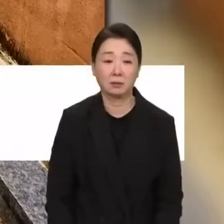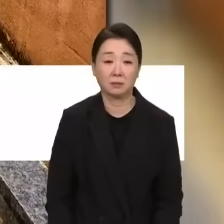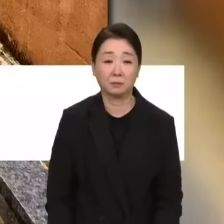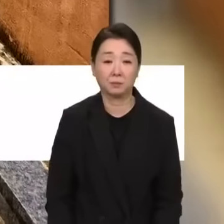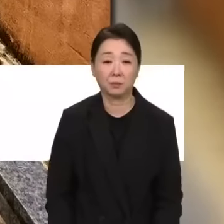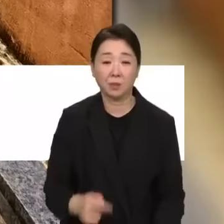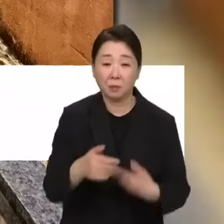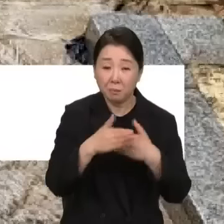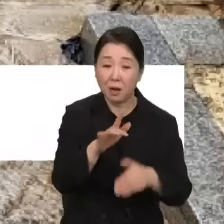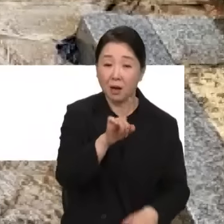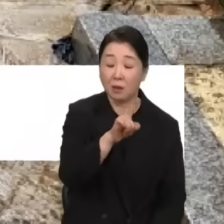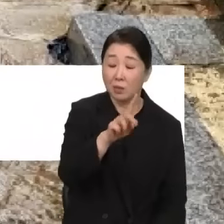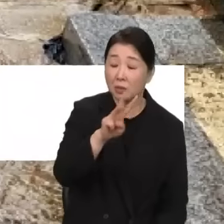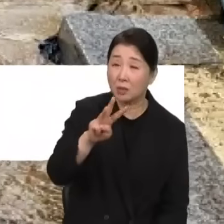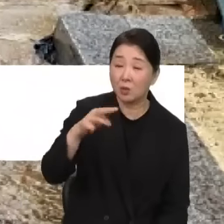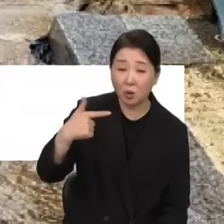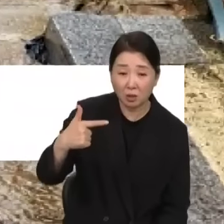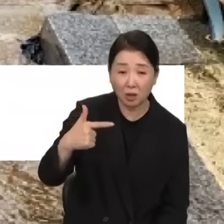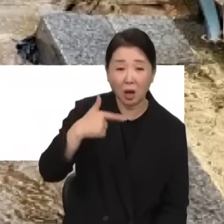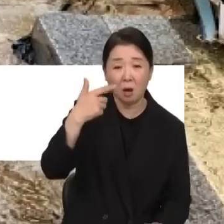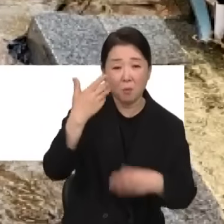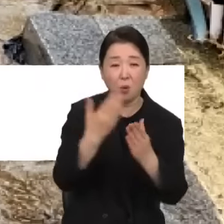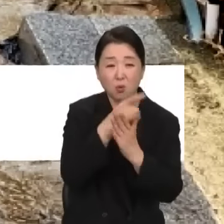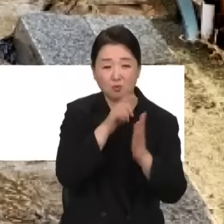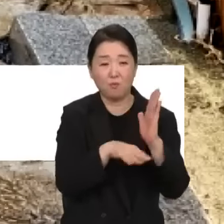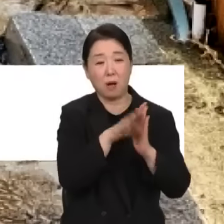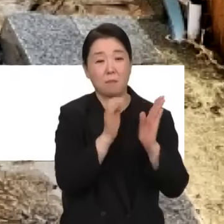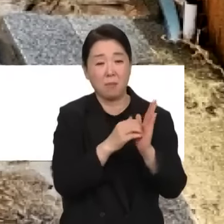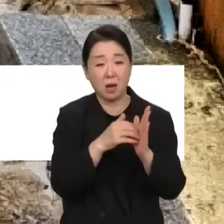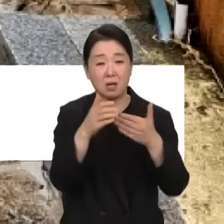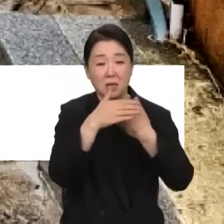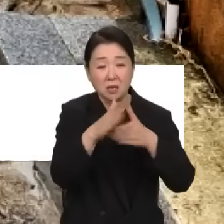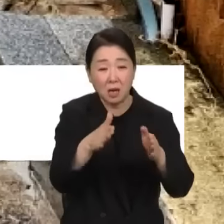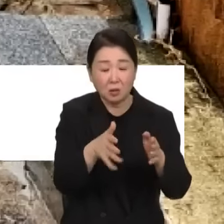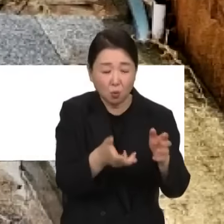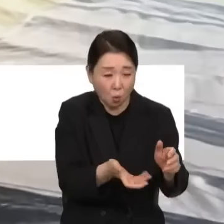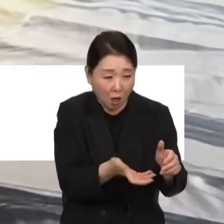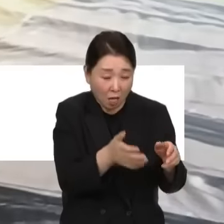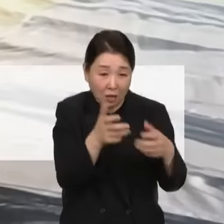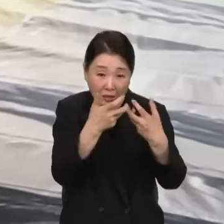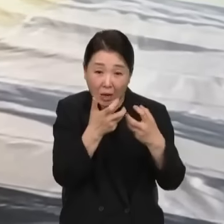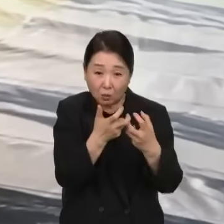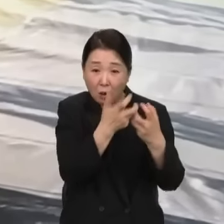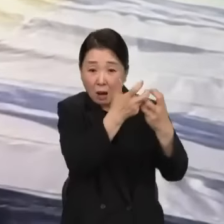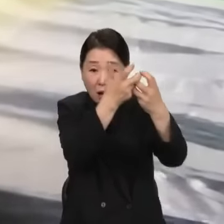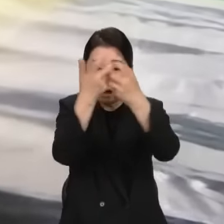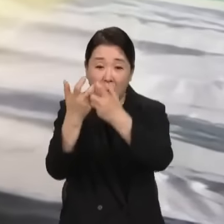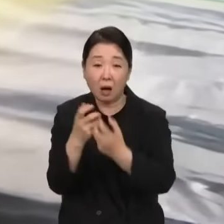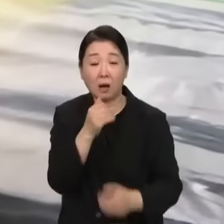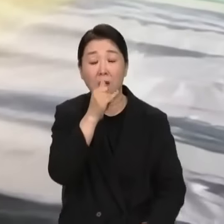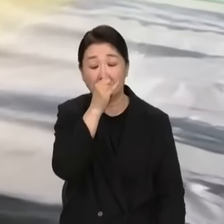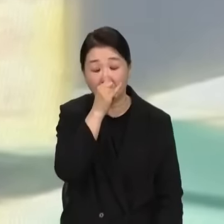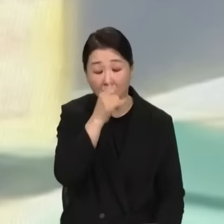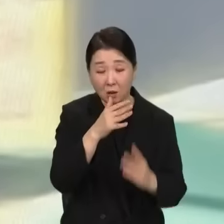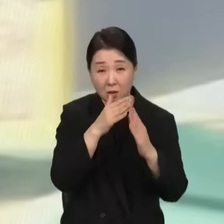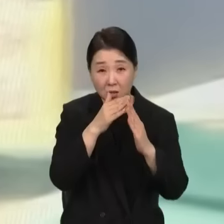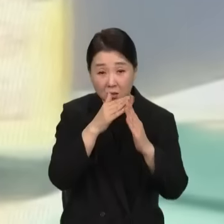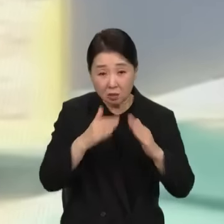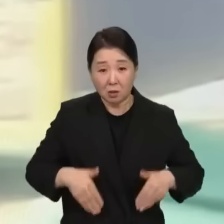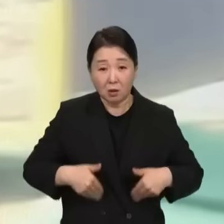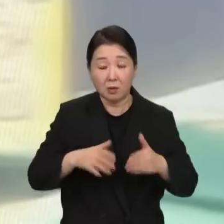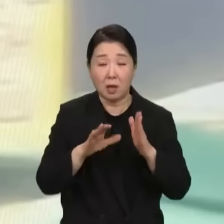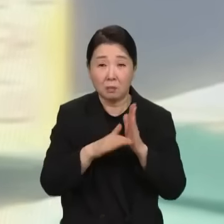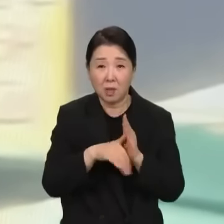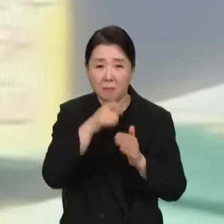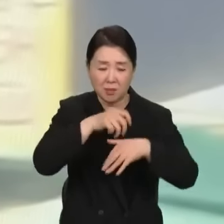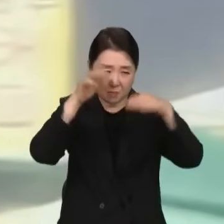넷, 한 여섯 개가 다 그렇게 다 차불고 막 농이 방에서 농이 따다니기는 처음이죠 우리. 밤사이 전남 지역엔 200mm 가까운